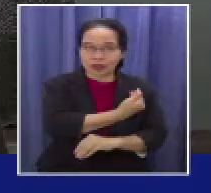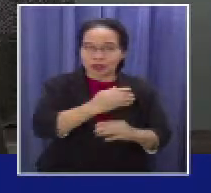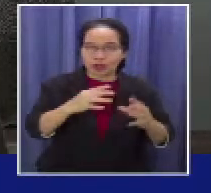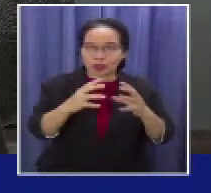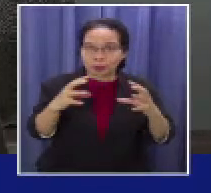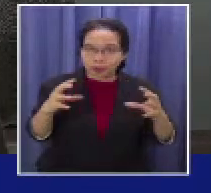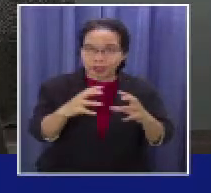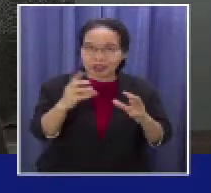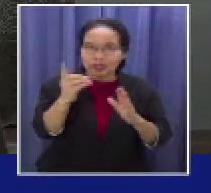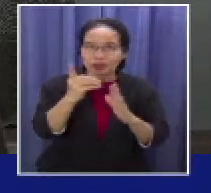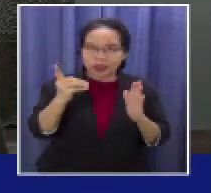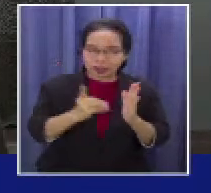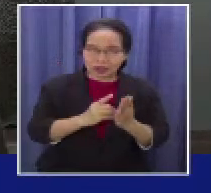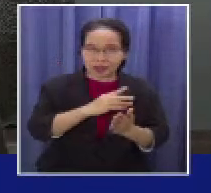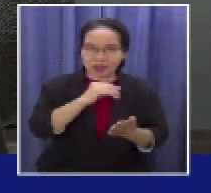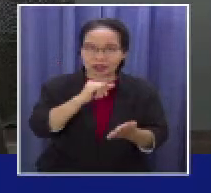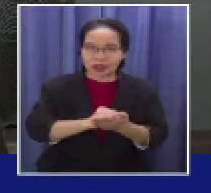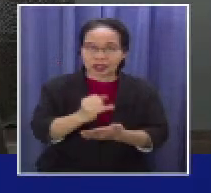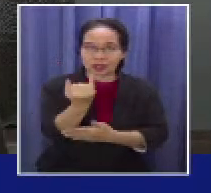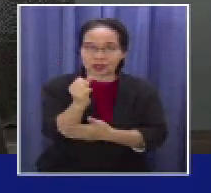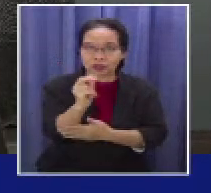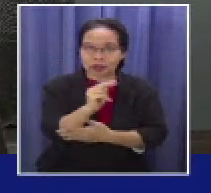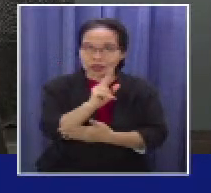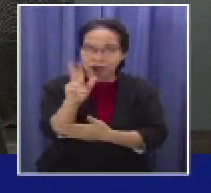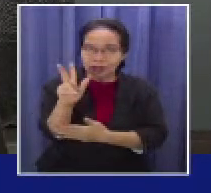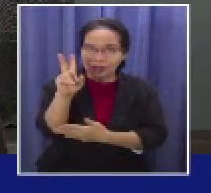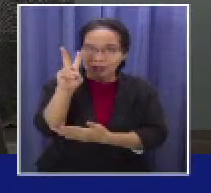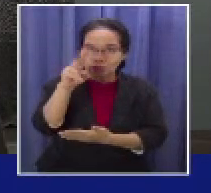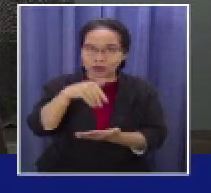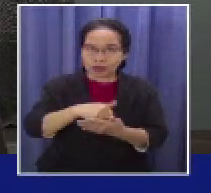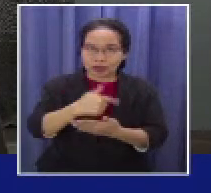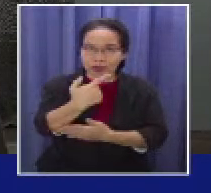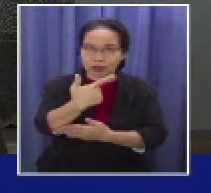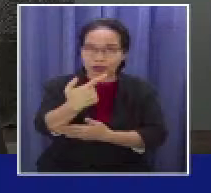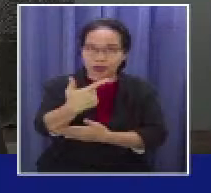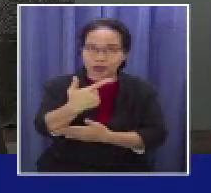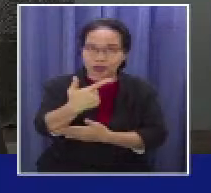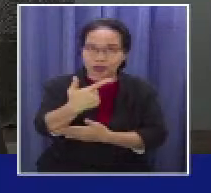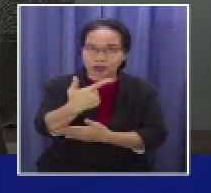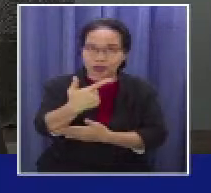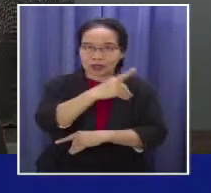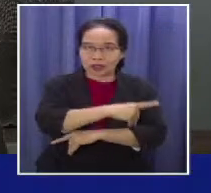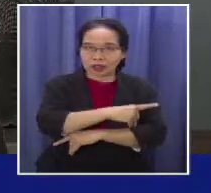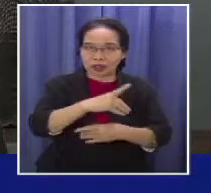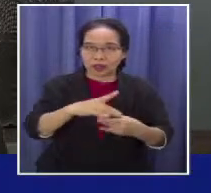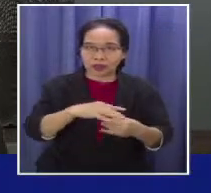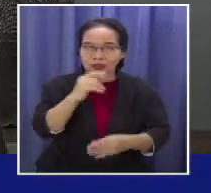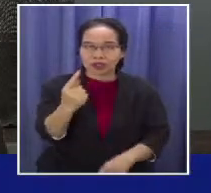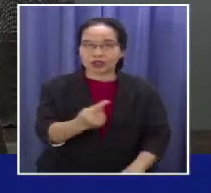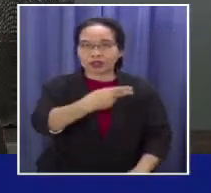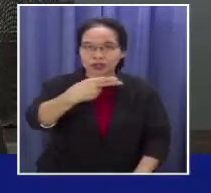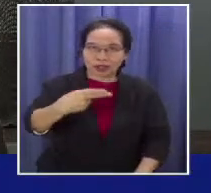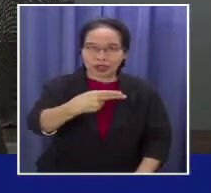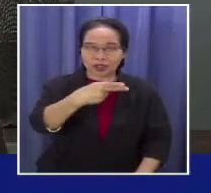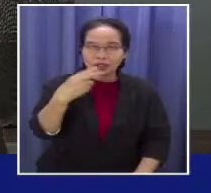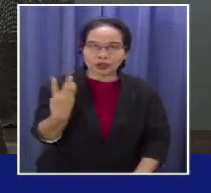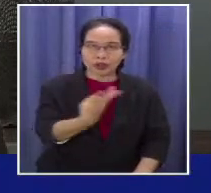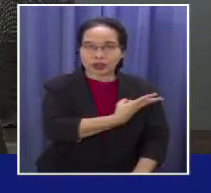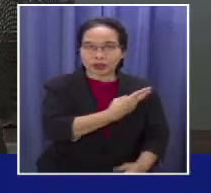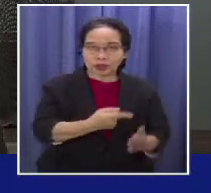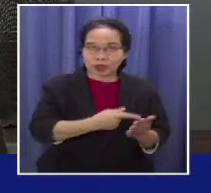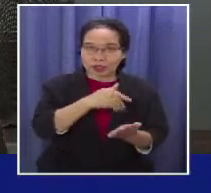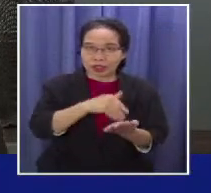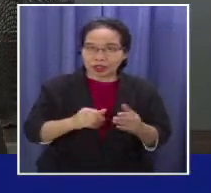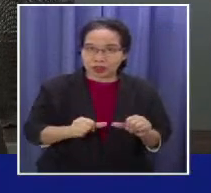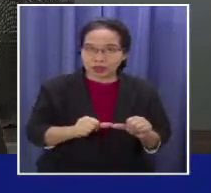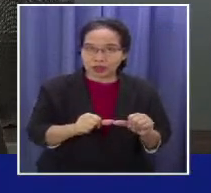ase sɛ ɛnɛ da yɛn nsa tumi aka akwanya pa wei yɛda ɛtɔ so 9 ɛberɛ a yɛsua Awurade